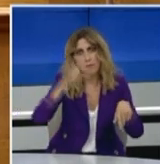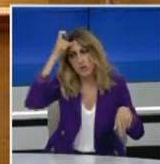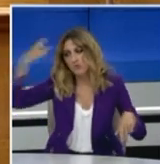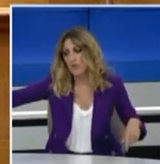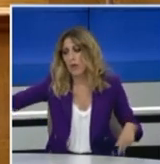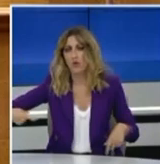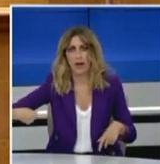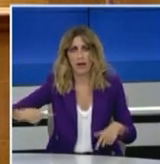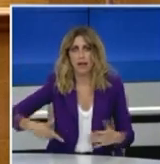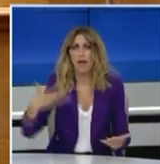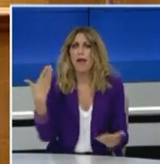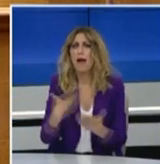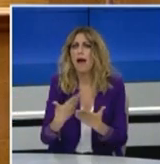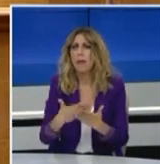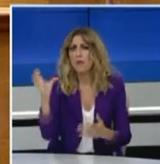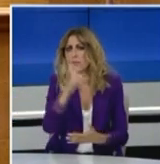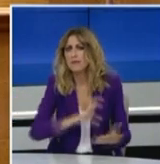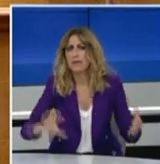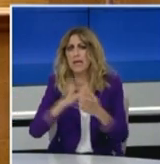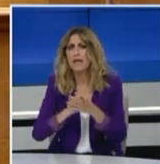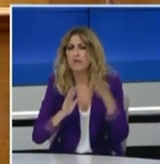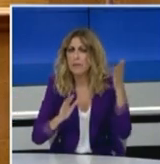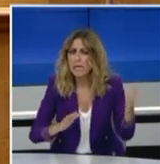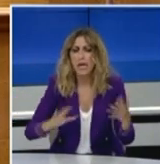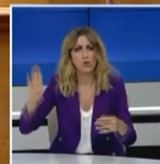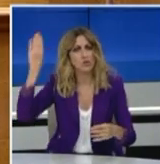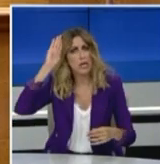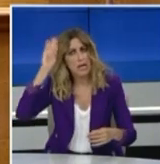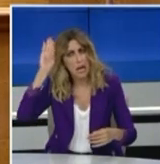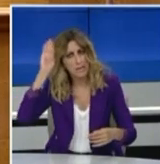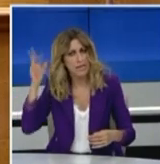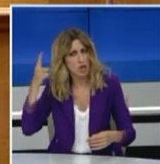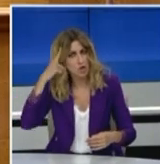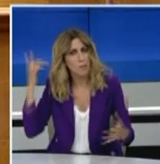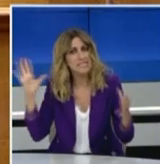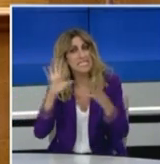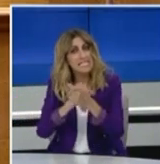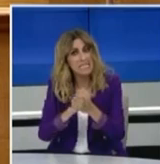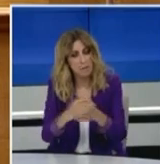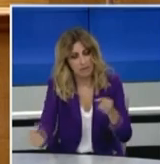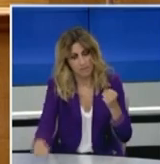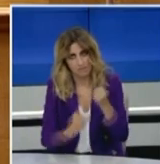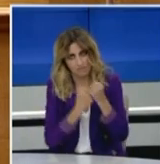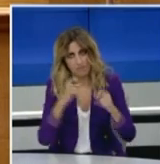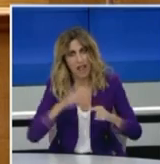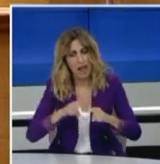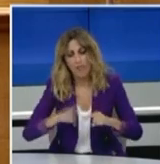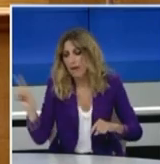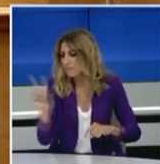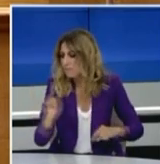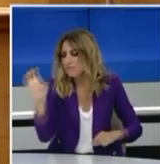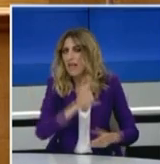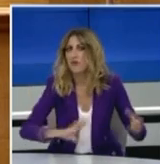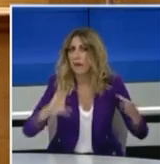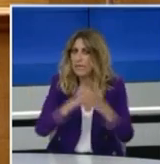περιβόητοι σύμμαχοί σας, η Ευρωπαϊκή Ένωση, οι Ηνωμένες Πολιτείες Αμερικής, το ΝΑΤΟ, το μόνο που κάνουν είναι να νύπτουν